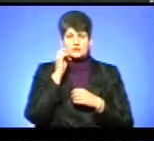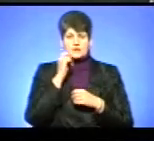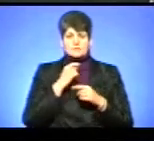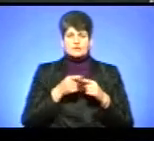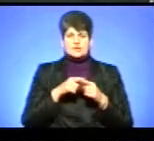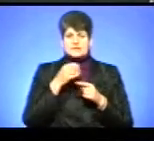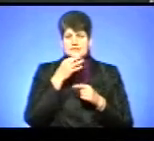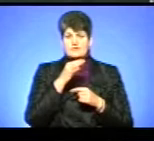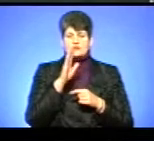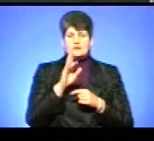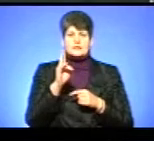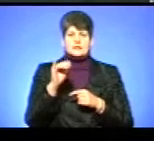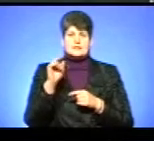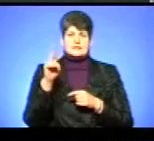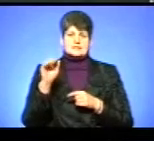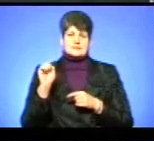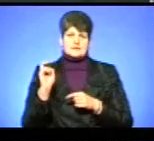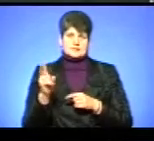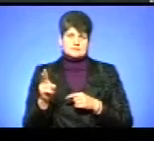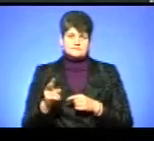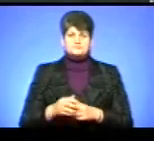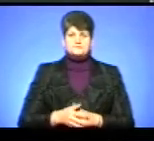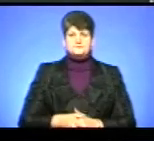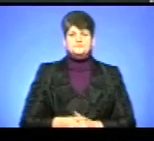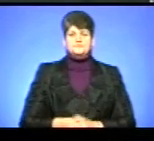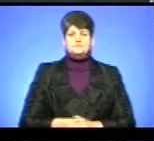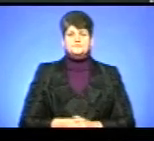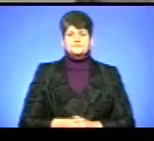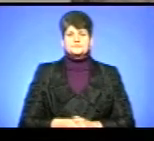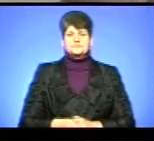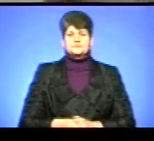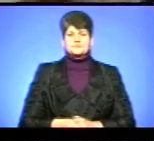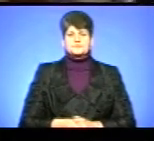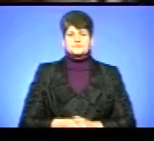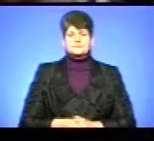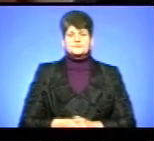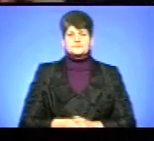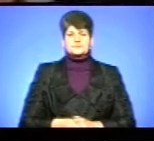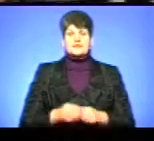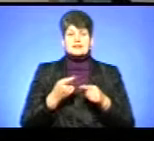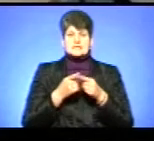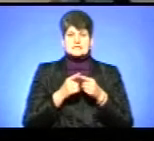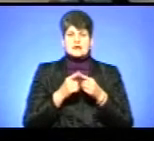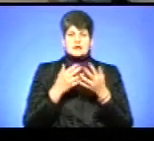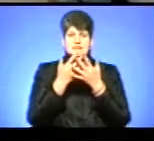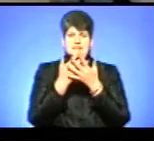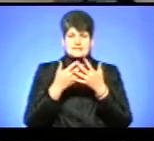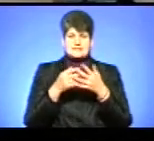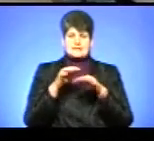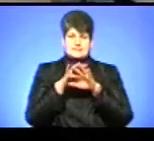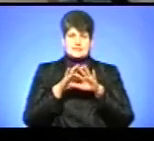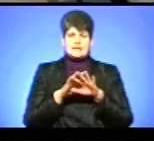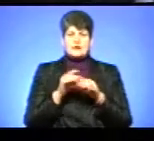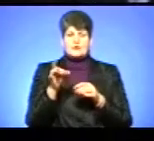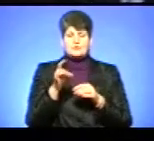історії Володимир Кіцак. Детальніше у сюжеті Богдана Буденчука. Це маскувальна сітка розміром 4 на